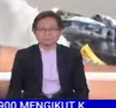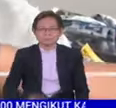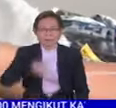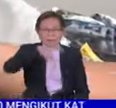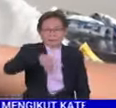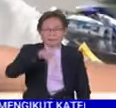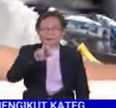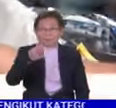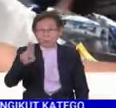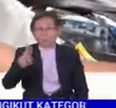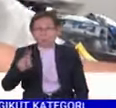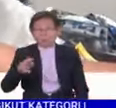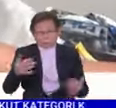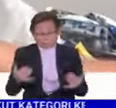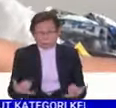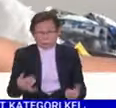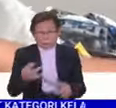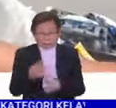PRU kali ini saya tengok